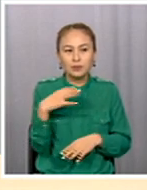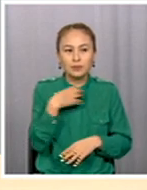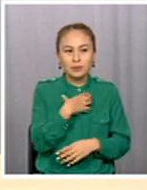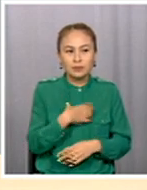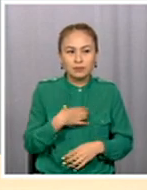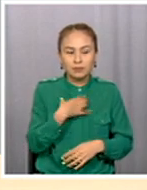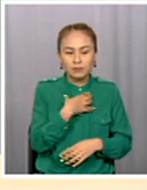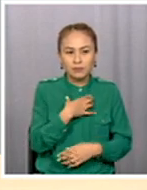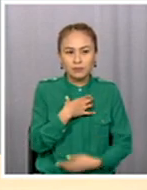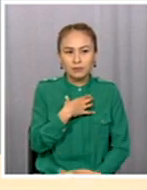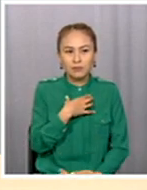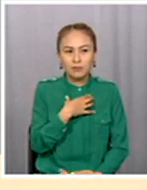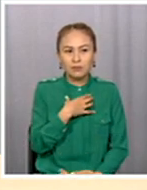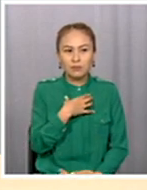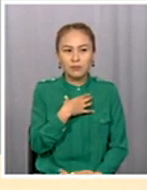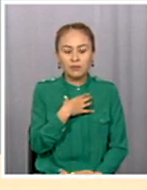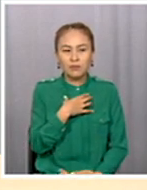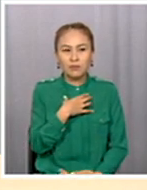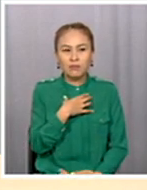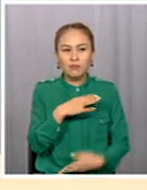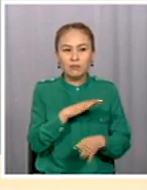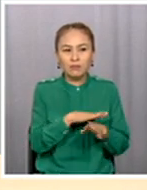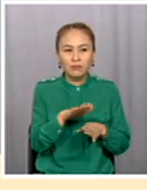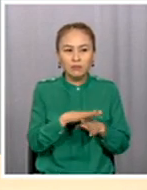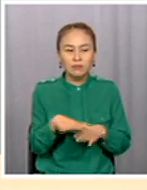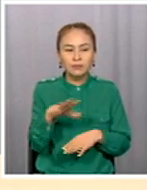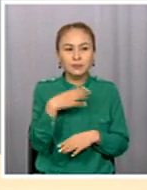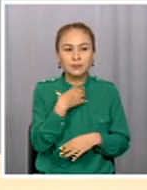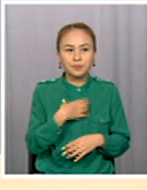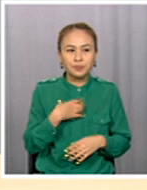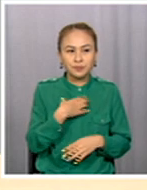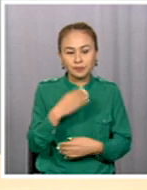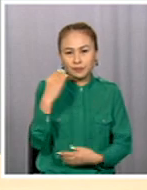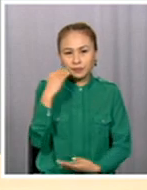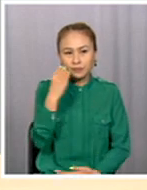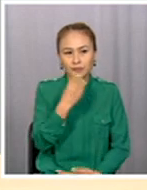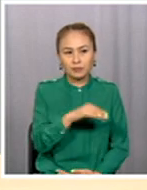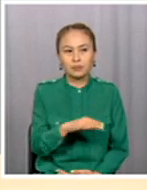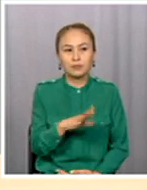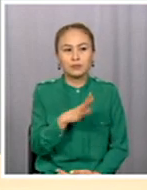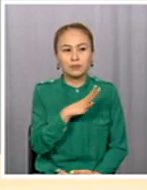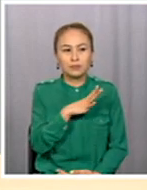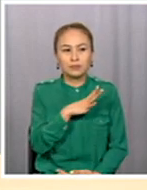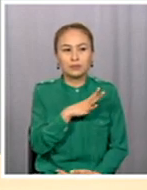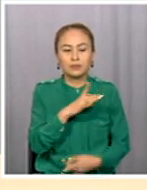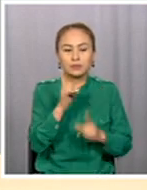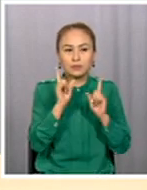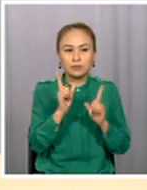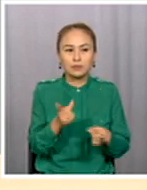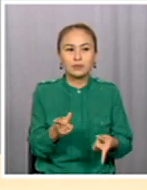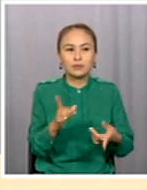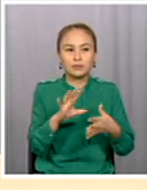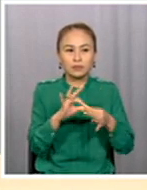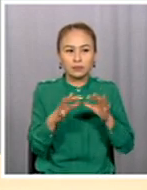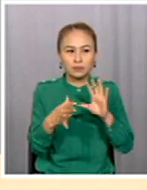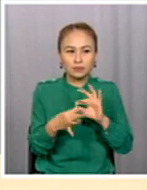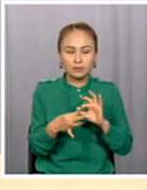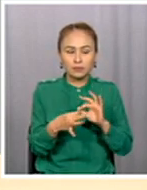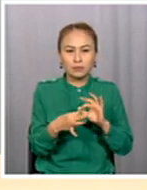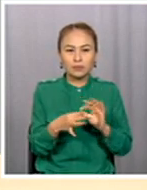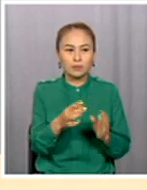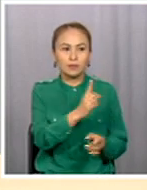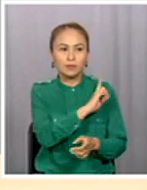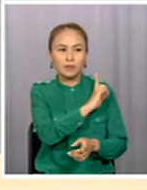талисманом Олимпиады, так как он воплощает в себе все основные качества истинного